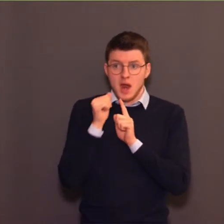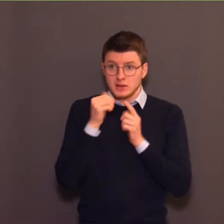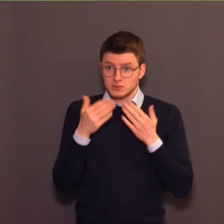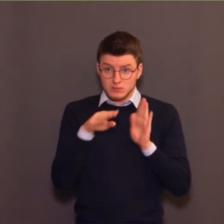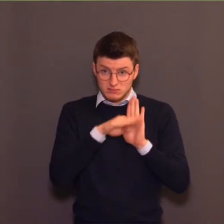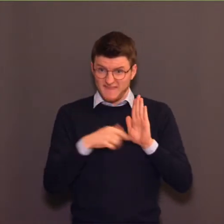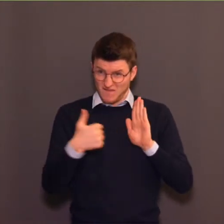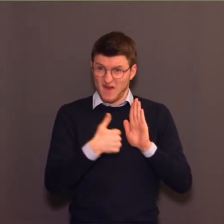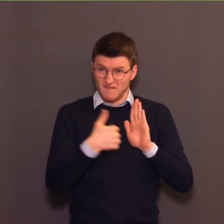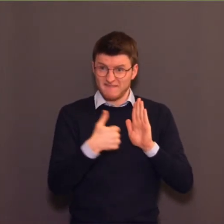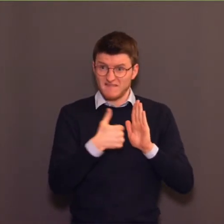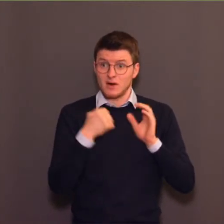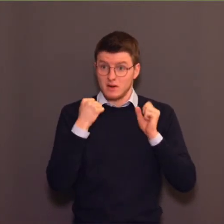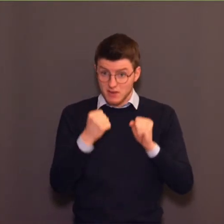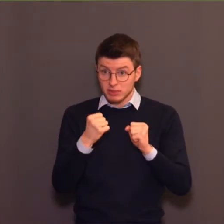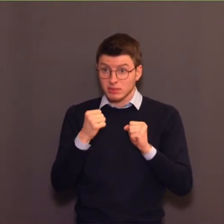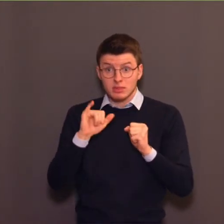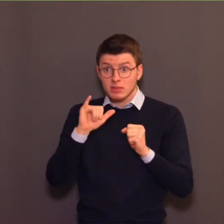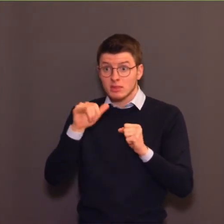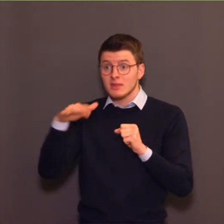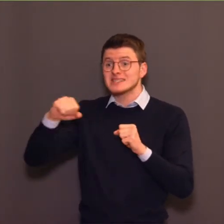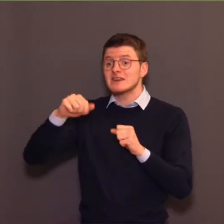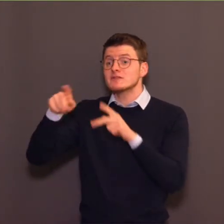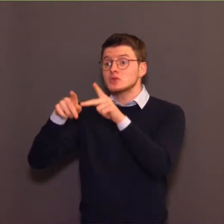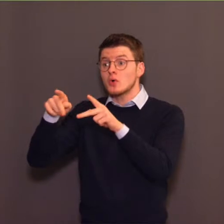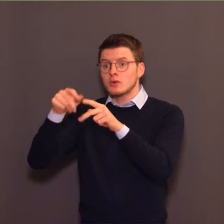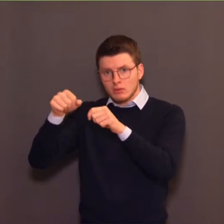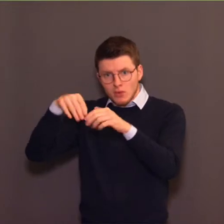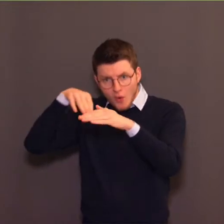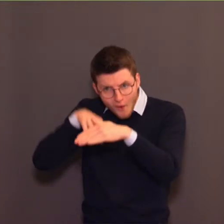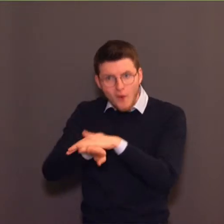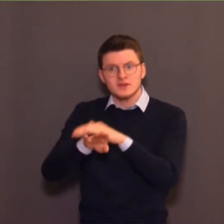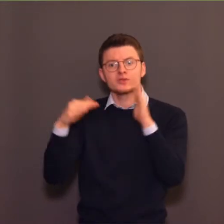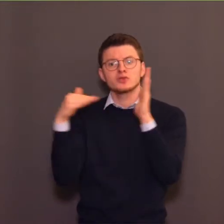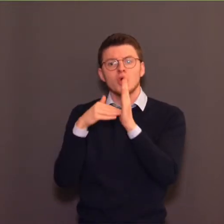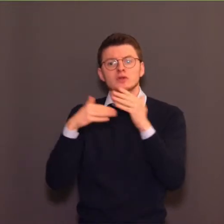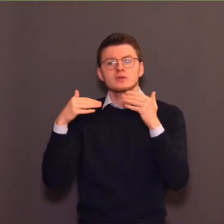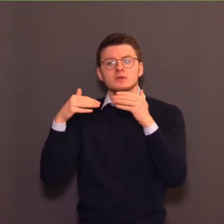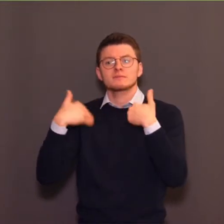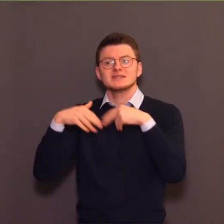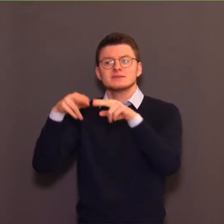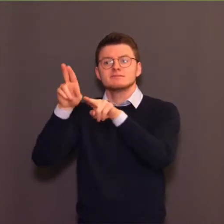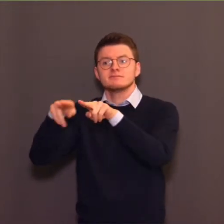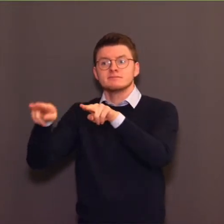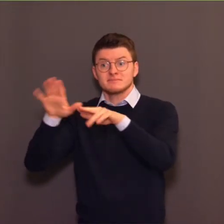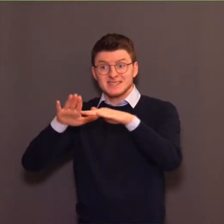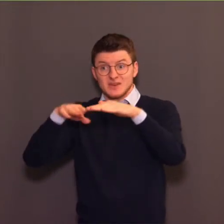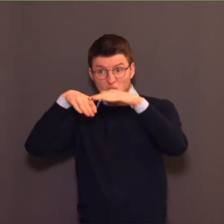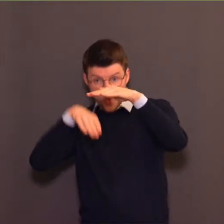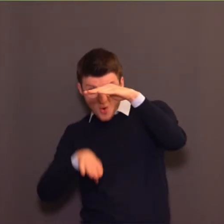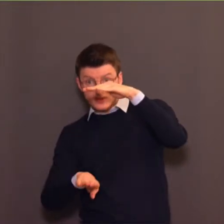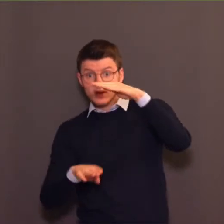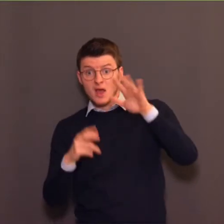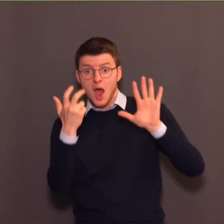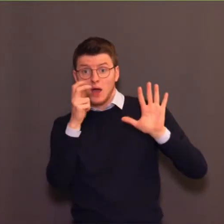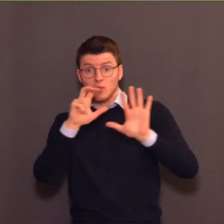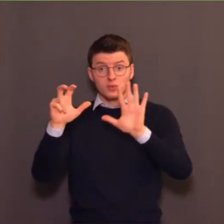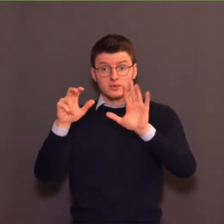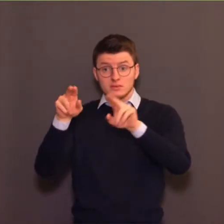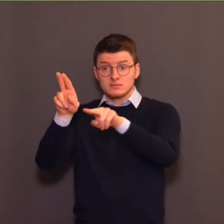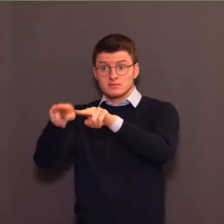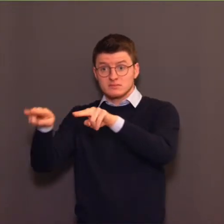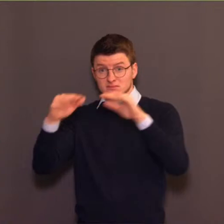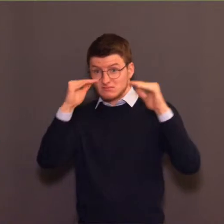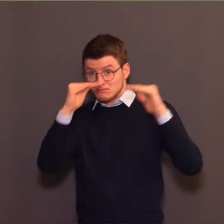we onder de 1000 bedden op intensieve zorgen blijven en misschien zelfs onder de 800 intensieve zorgbedden